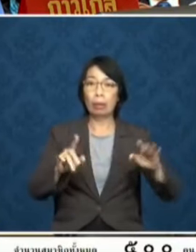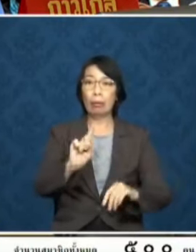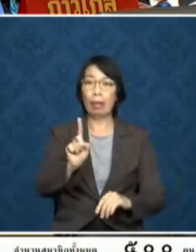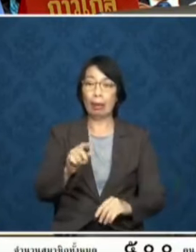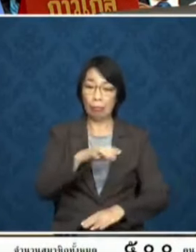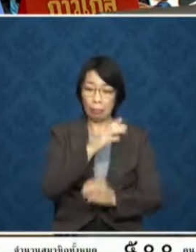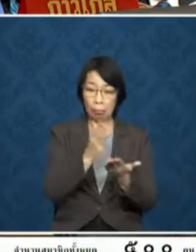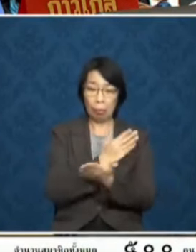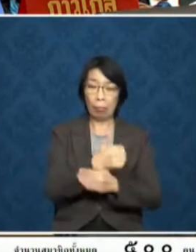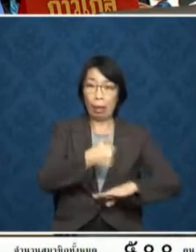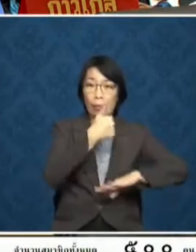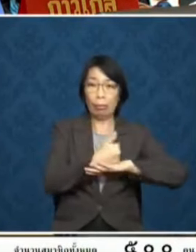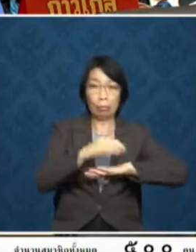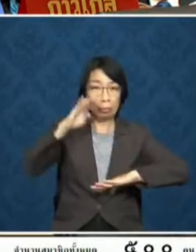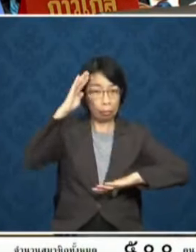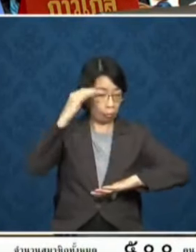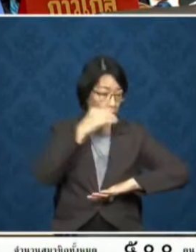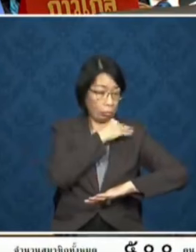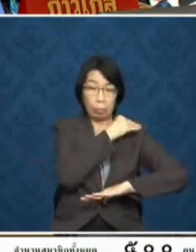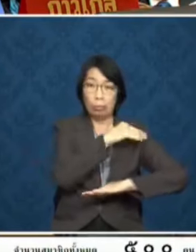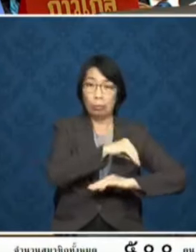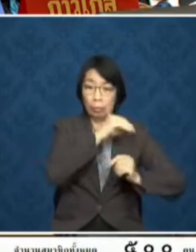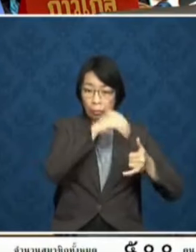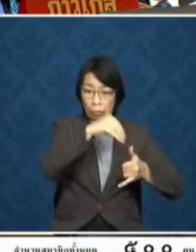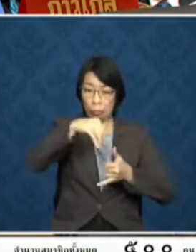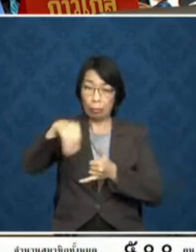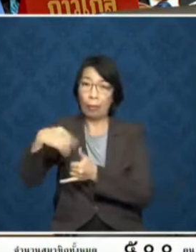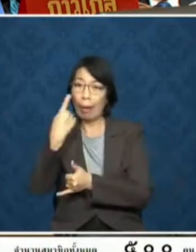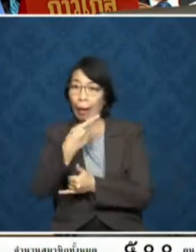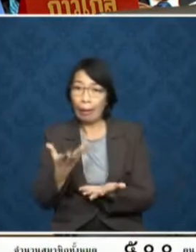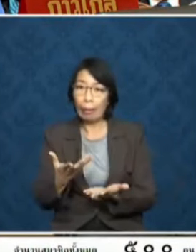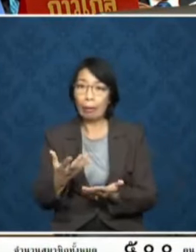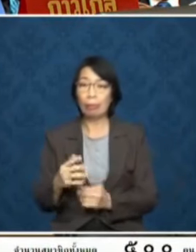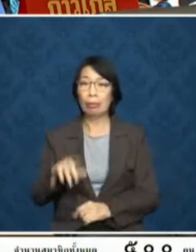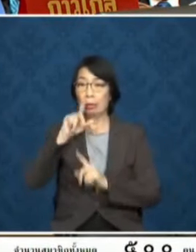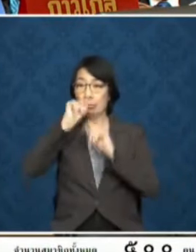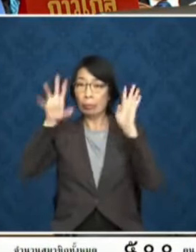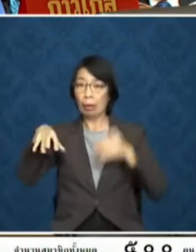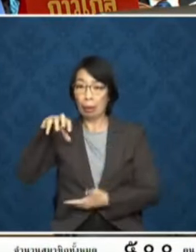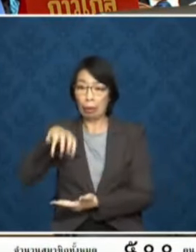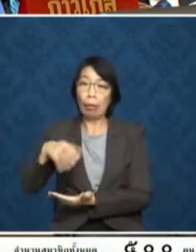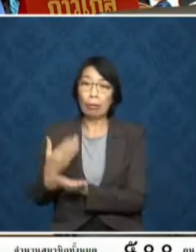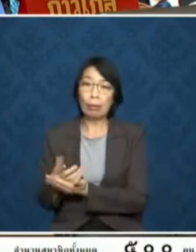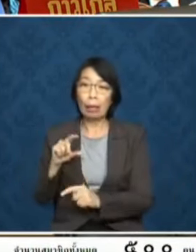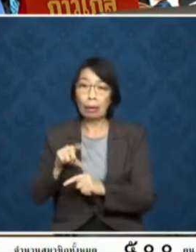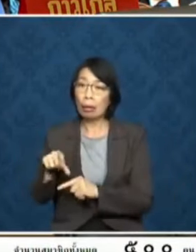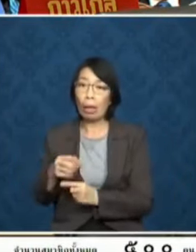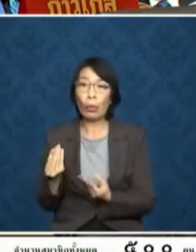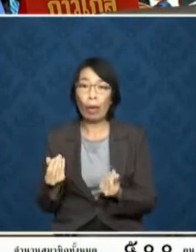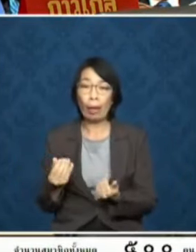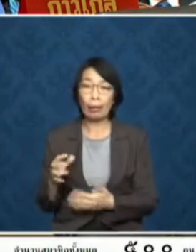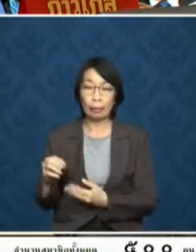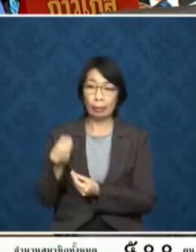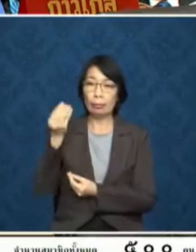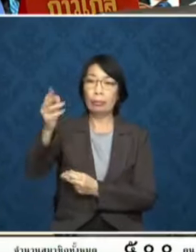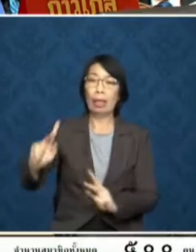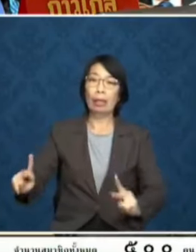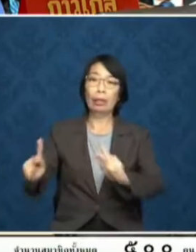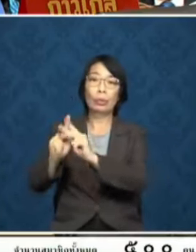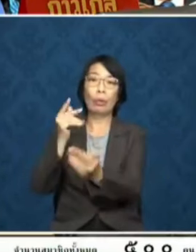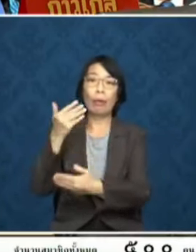นใดและกองทัพได้ไปเท่าไหร่กรมธนารักษ์จะได้ไปในสัดส่วนใดและเป็นเงินที่เหลือเข้าคืนคลังเ